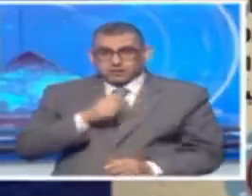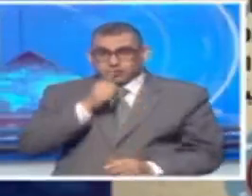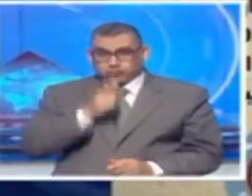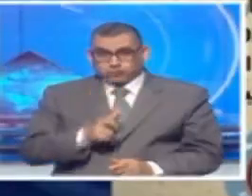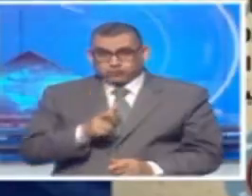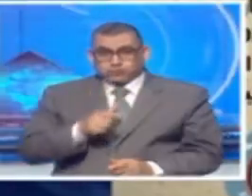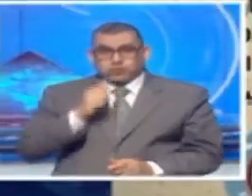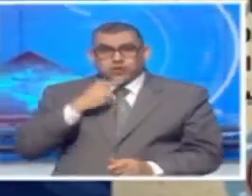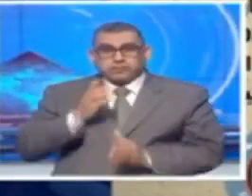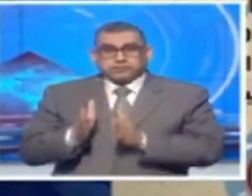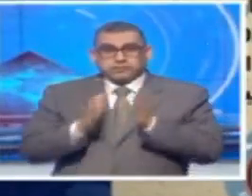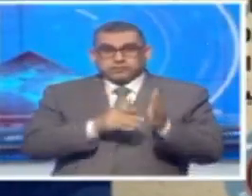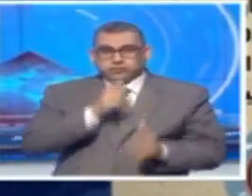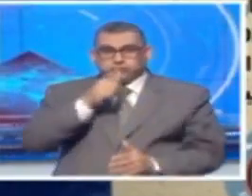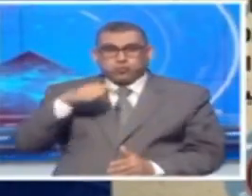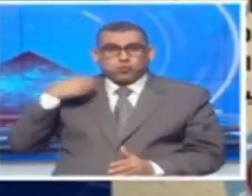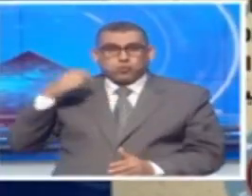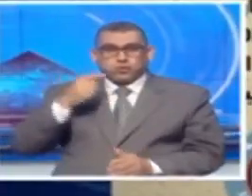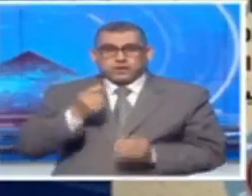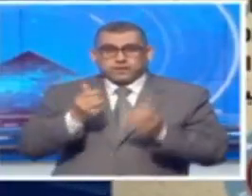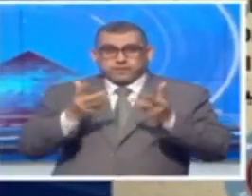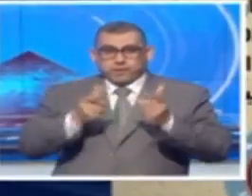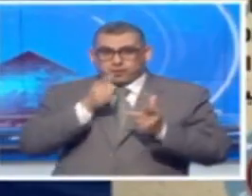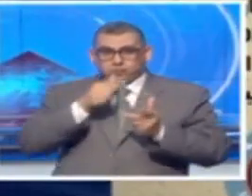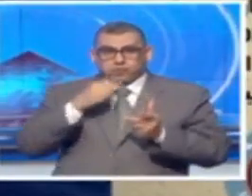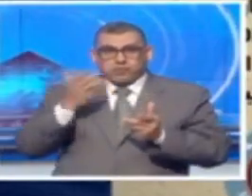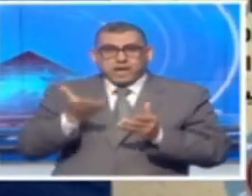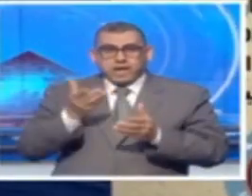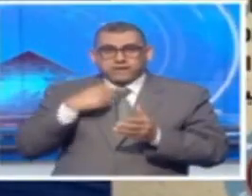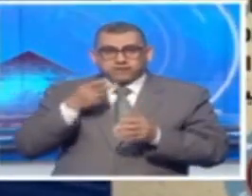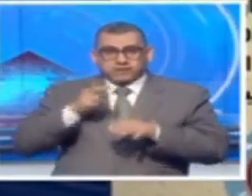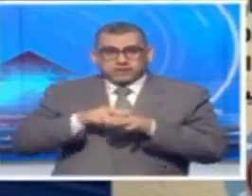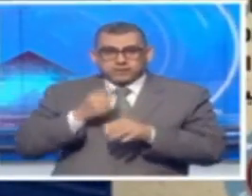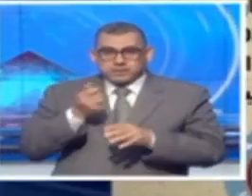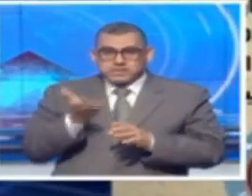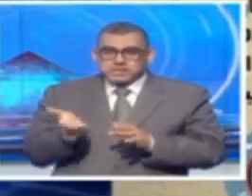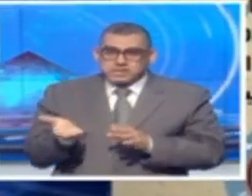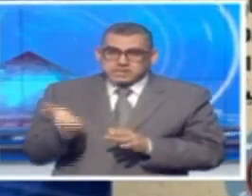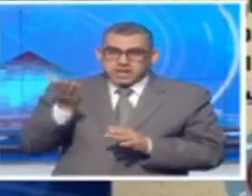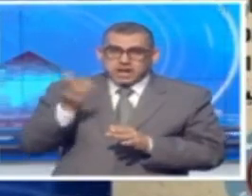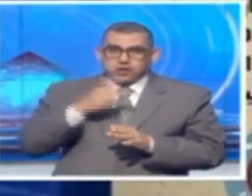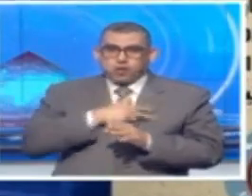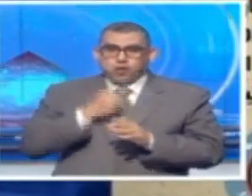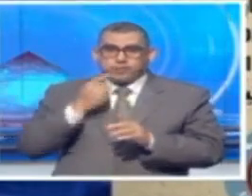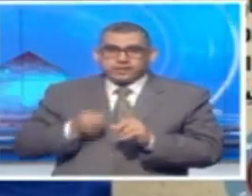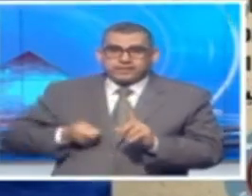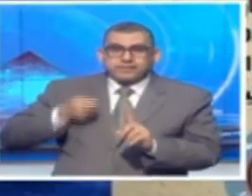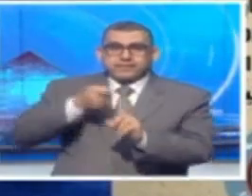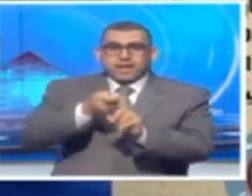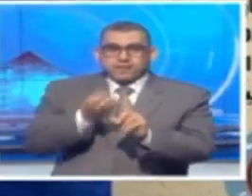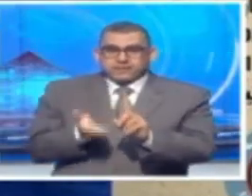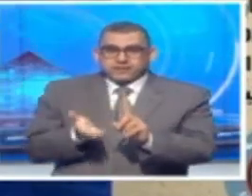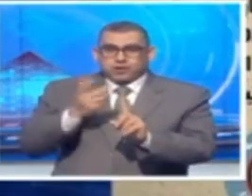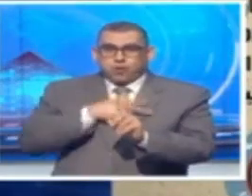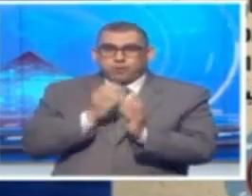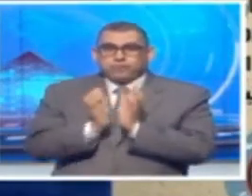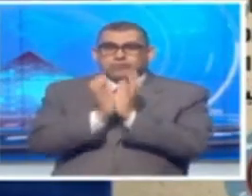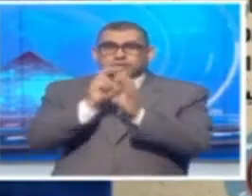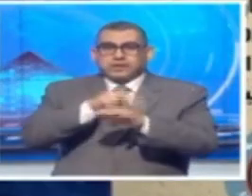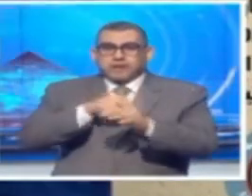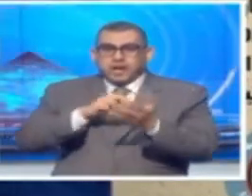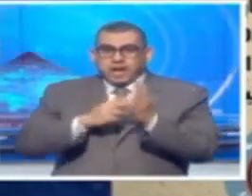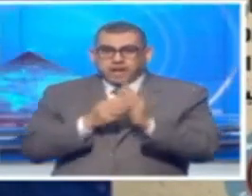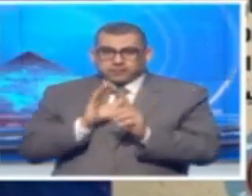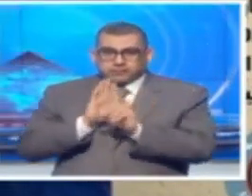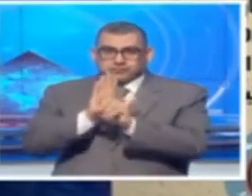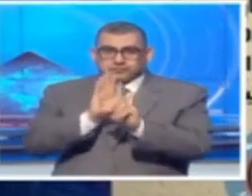الاقتصادي. ومن جانبها شددت وزارة المالية أنه تم زيادة مخصصات الدعم والحماية الاجتماعية